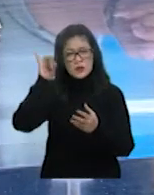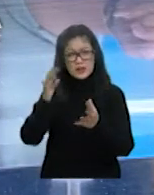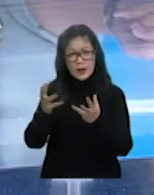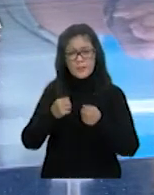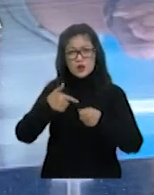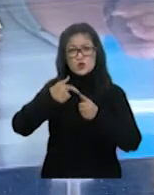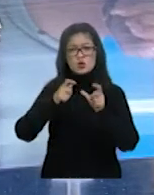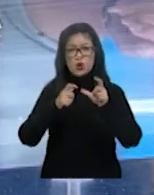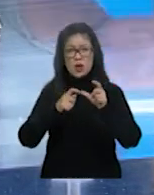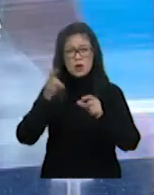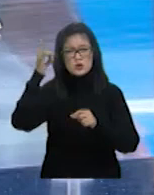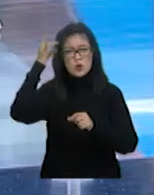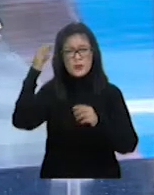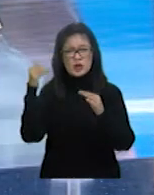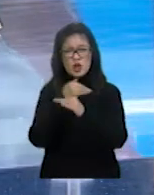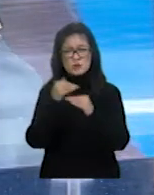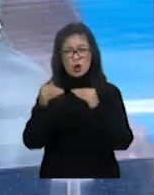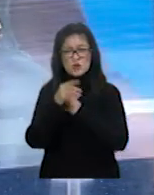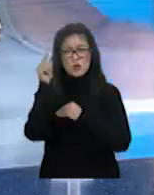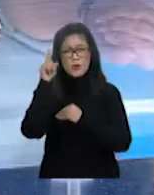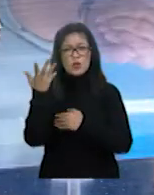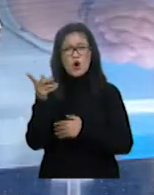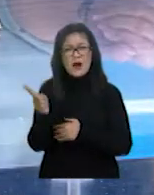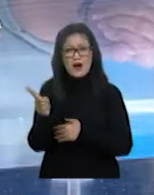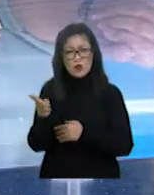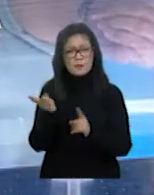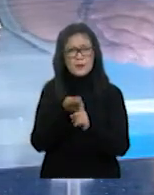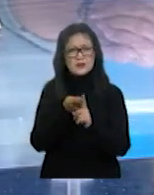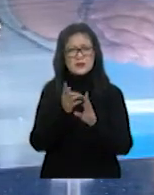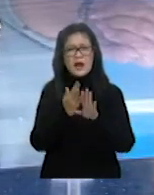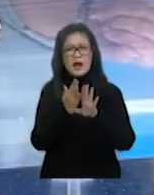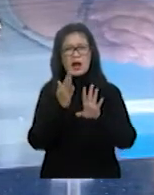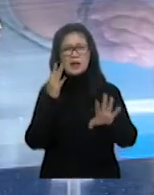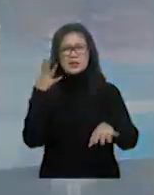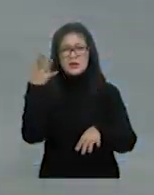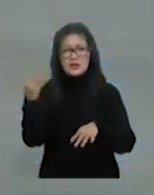maupun angkutan berat terpaksa harus antri hingga menginap di area SPBU.